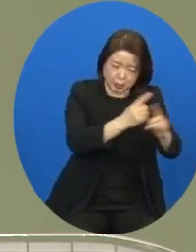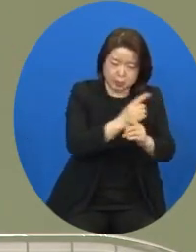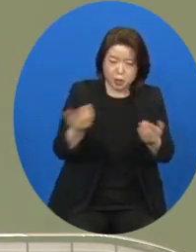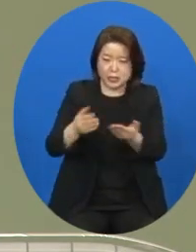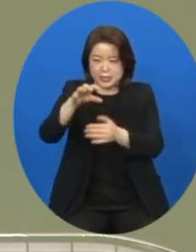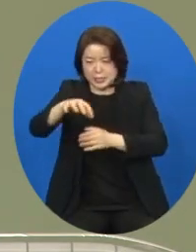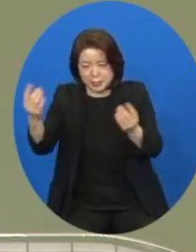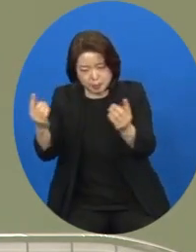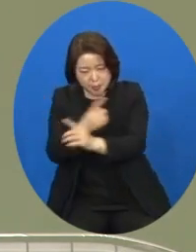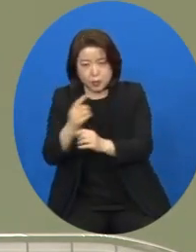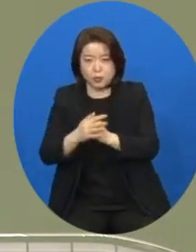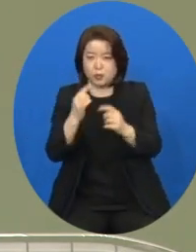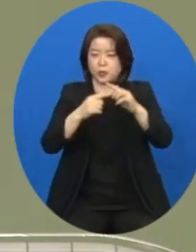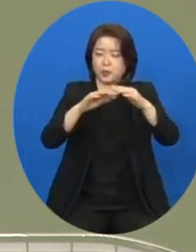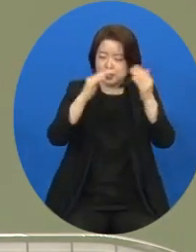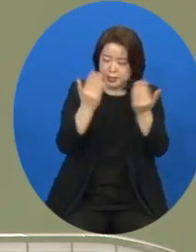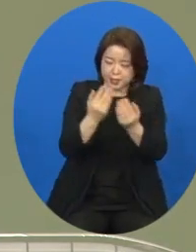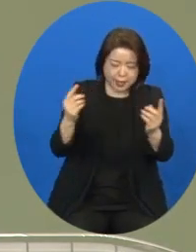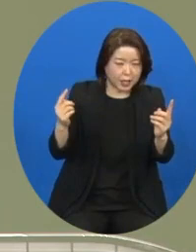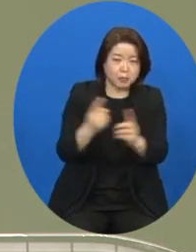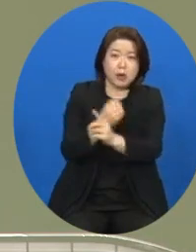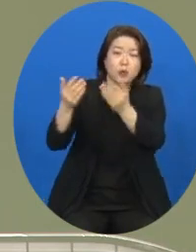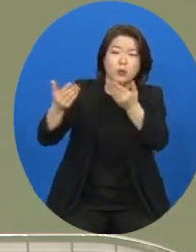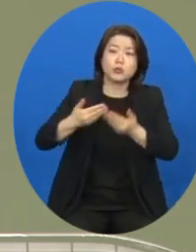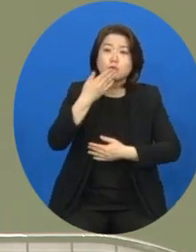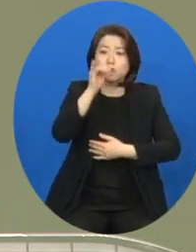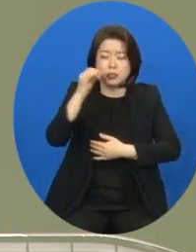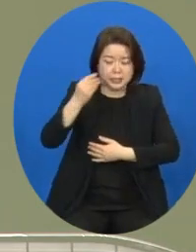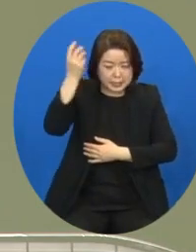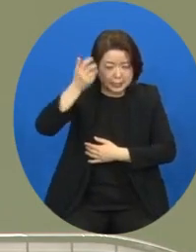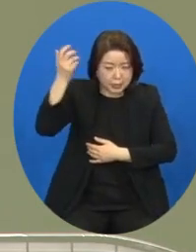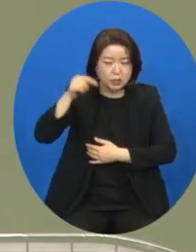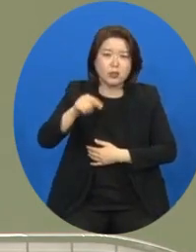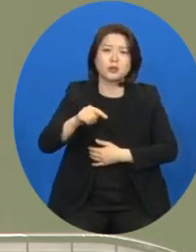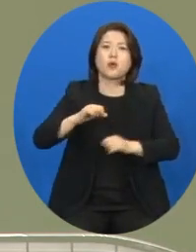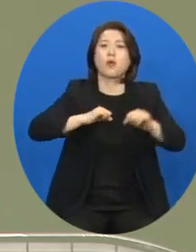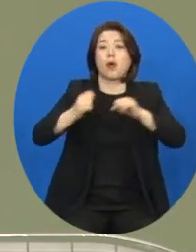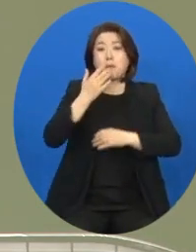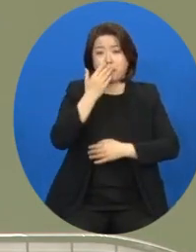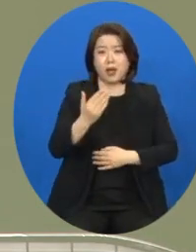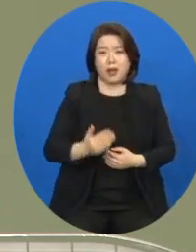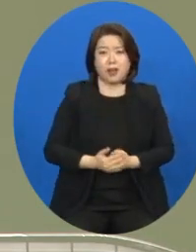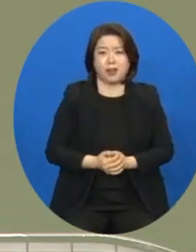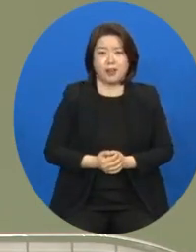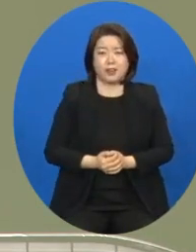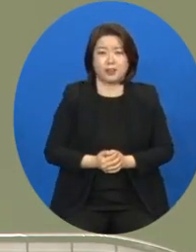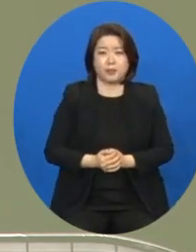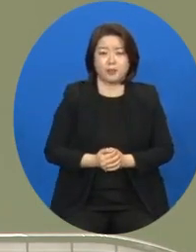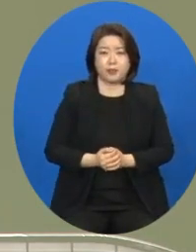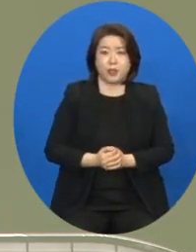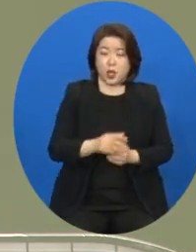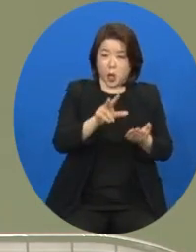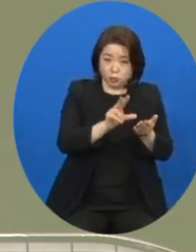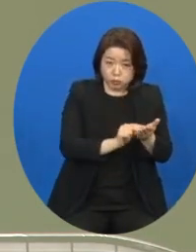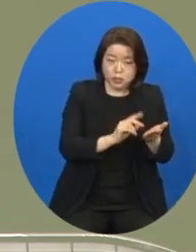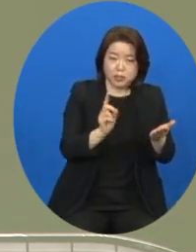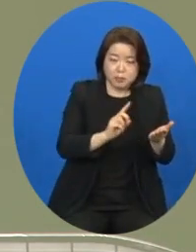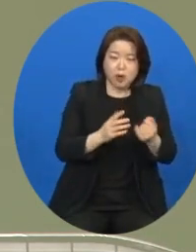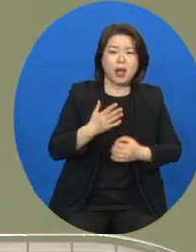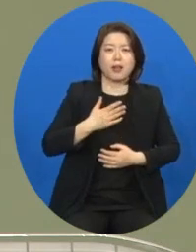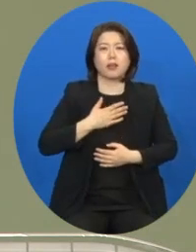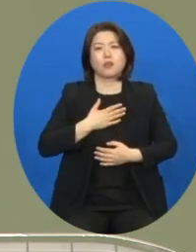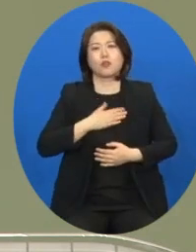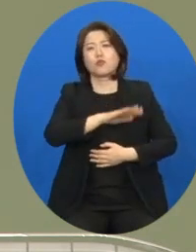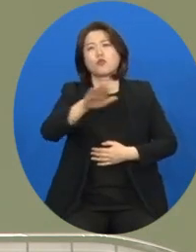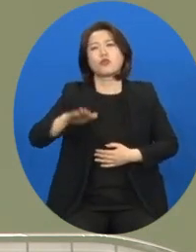바꾸고 교회 다 바꾸고 우리 안에 계신 성령께서 그렇게 하세요. 문제는 우리만 순종하면